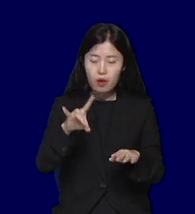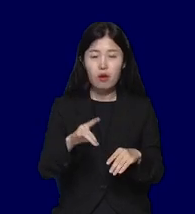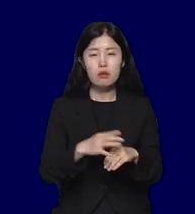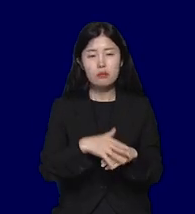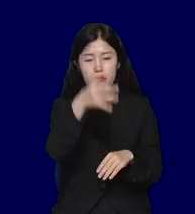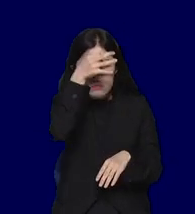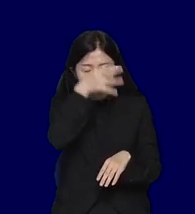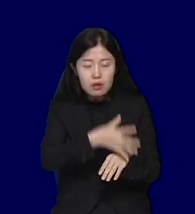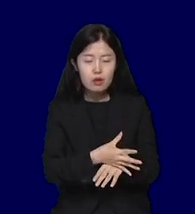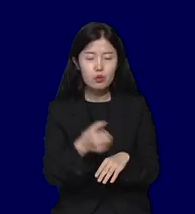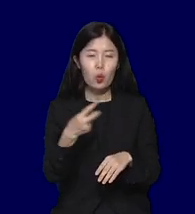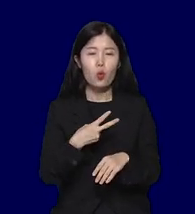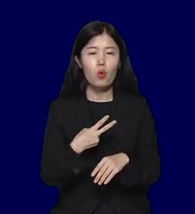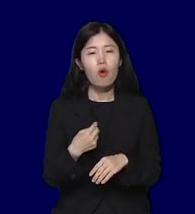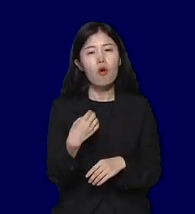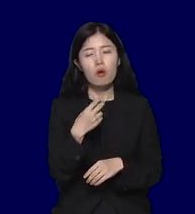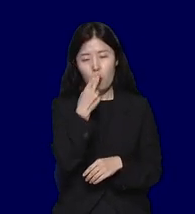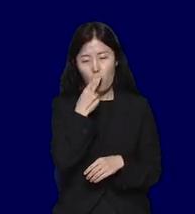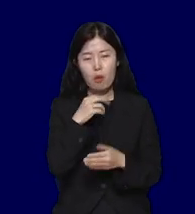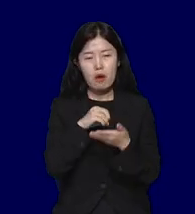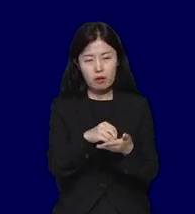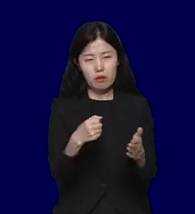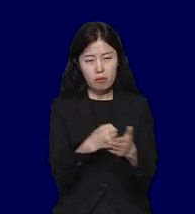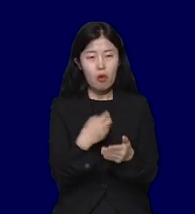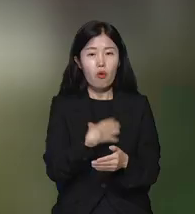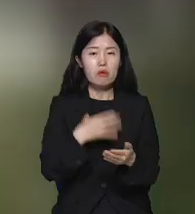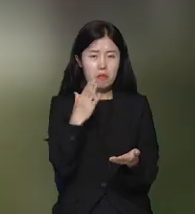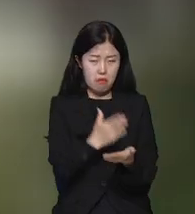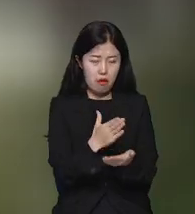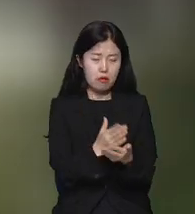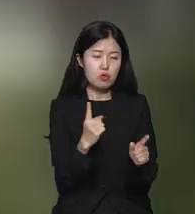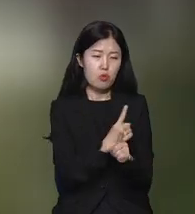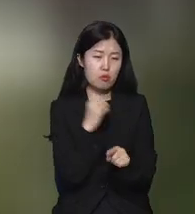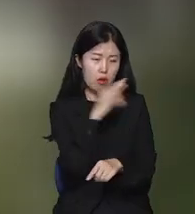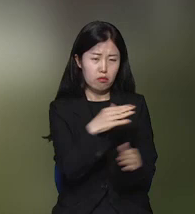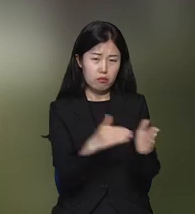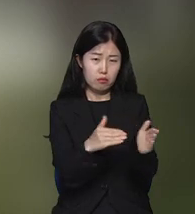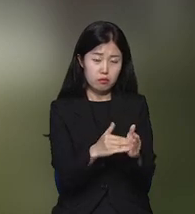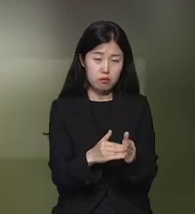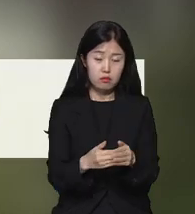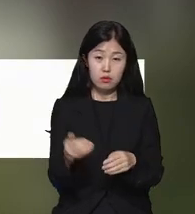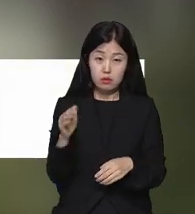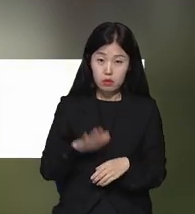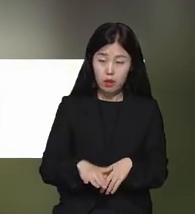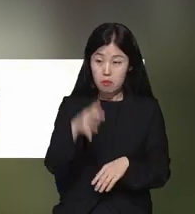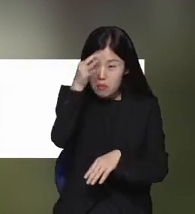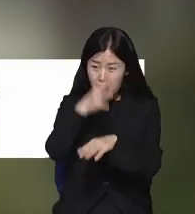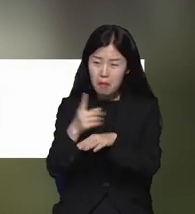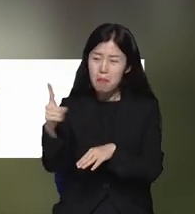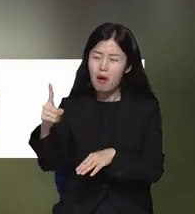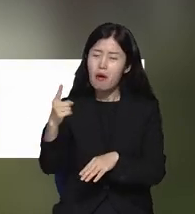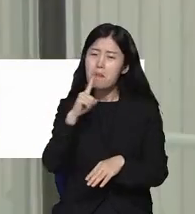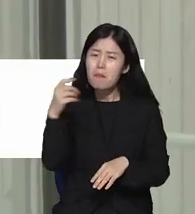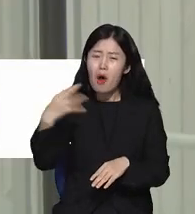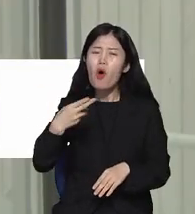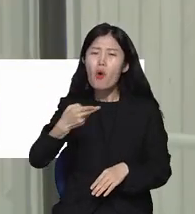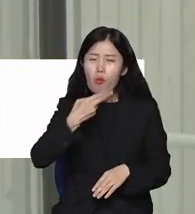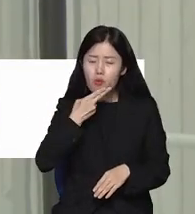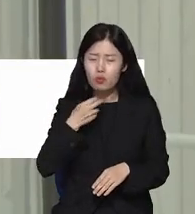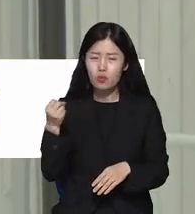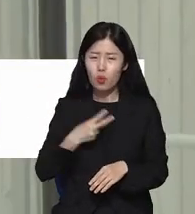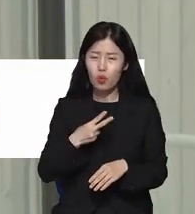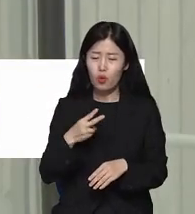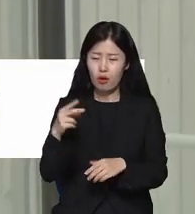보험도 들었으니까 걱정 말고 치료하라고 전했다고 주장했습니다 하지만 사과 여부와 위자료 금액을 놓고 갈등이 이어지면서